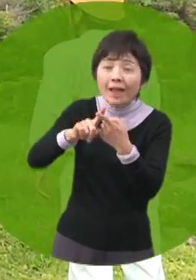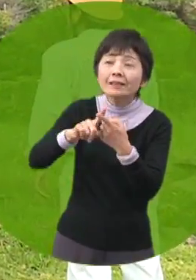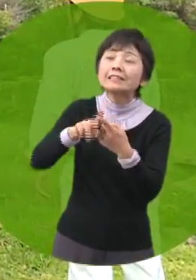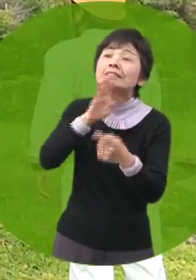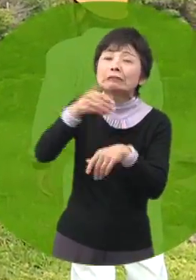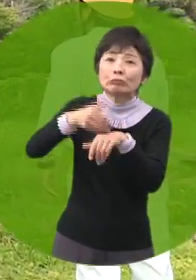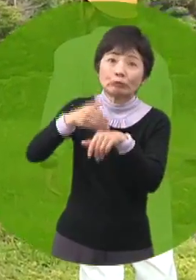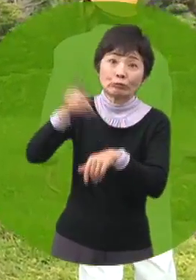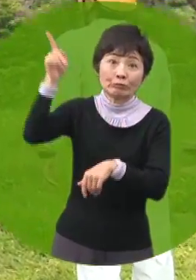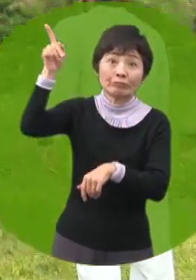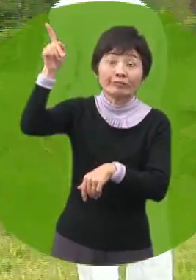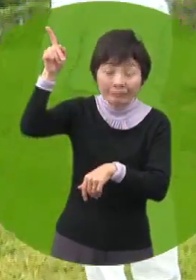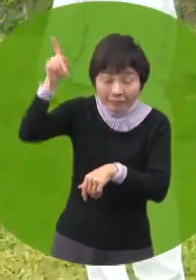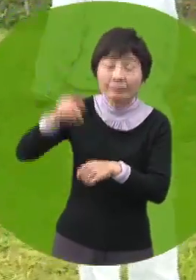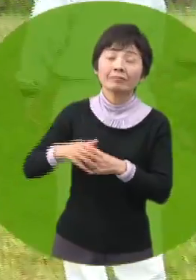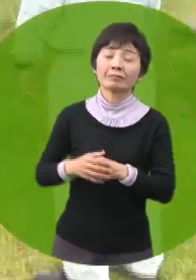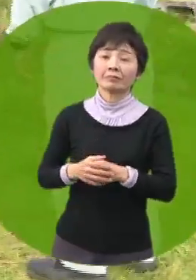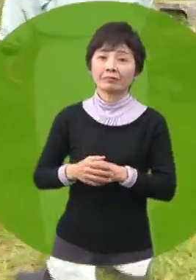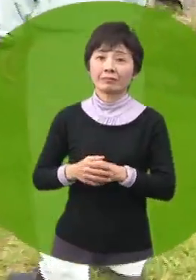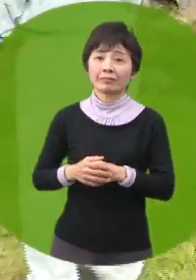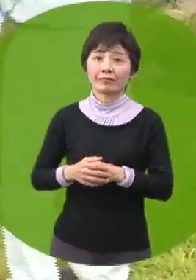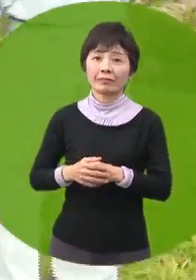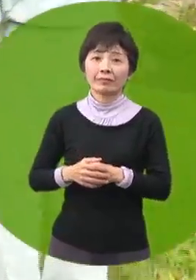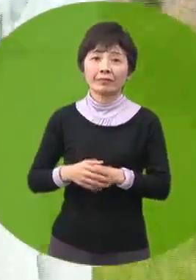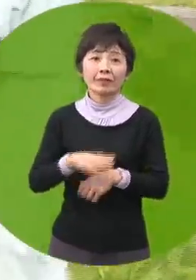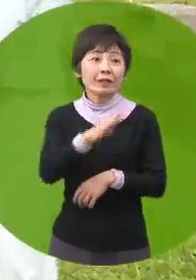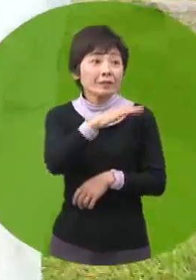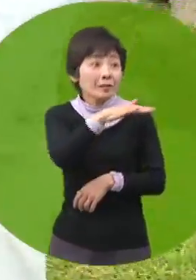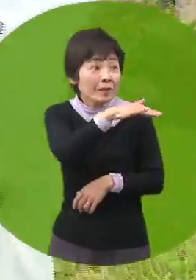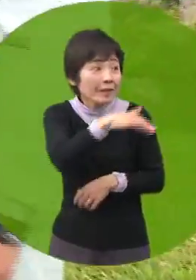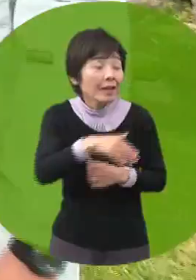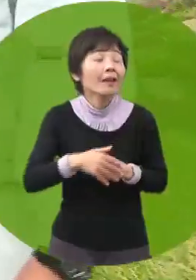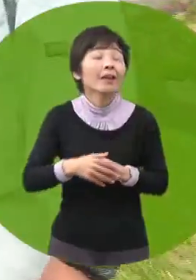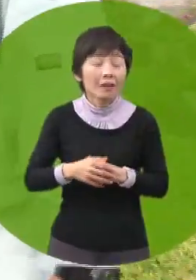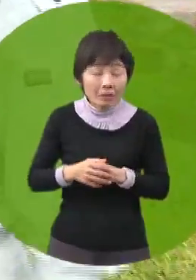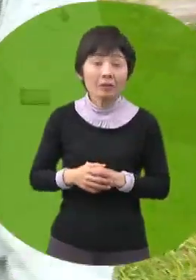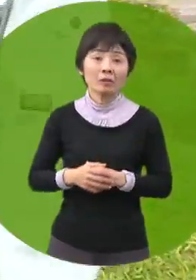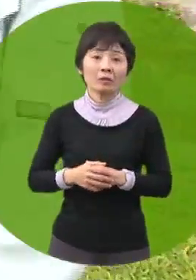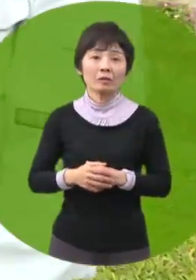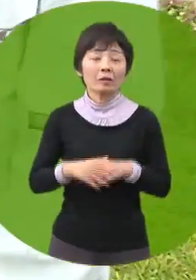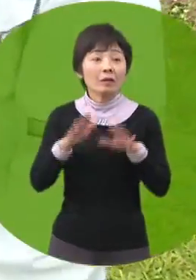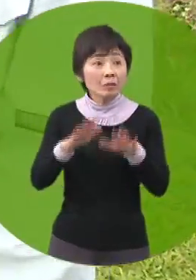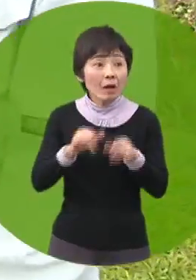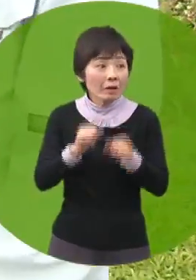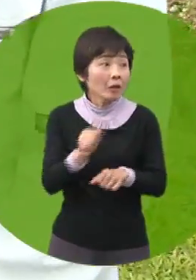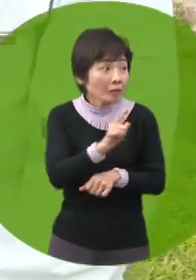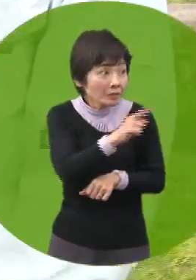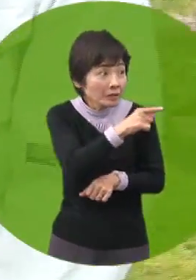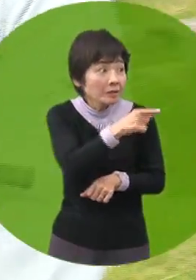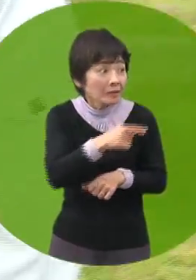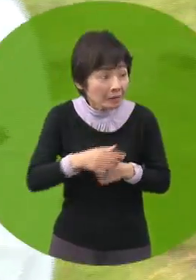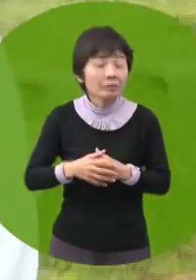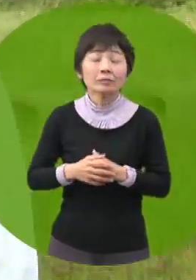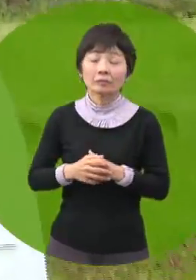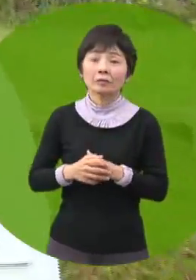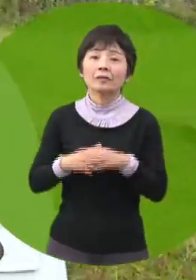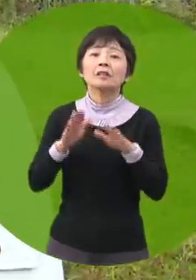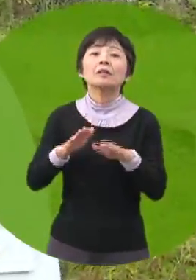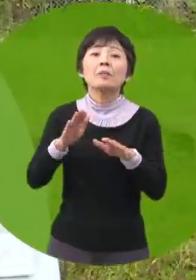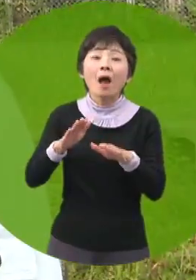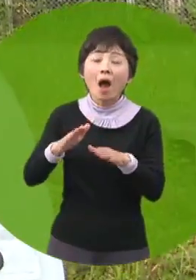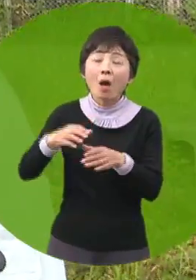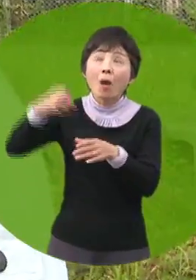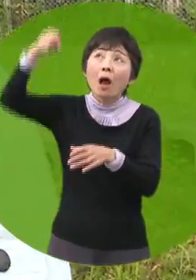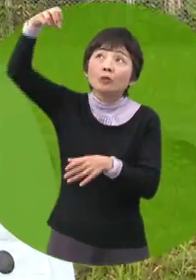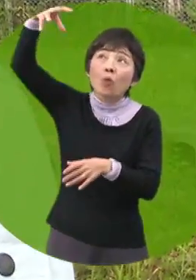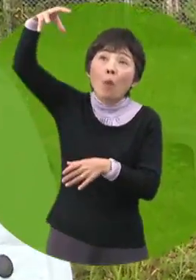されているんですね。すみません、 はい、 今は何をしているところですか？ 今は屋外照